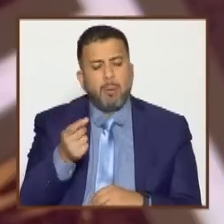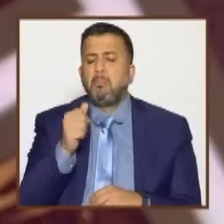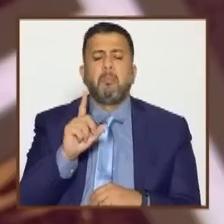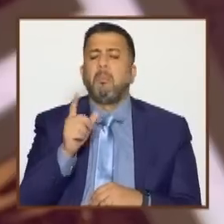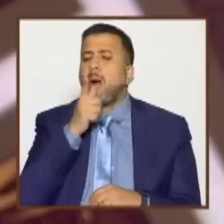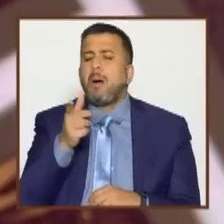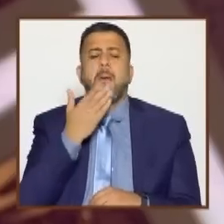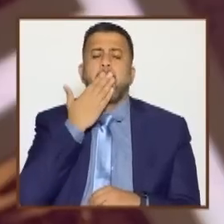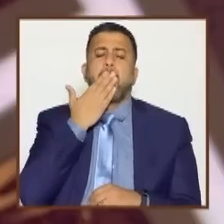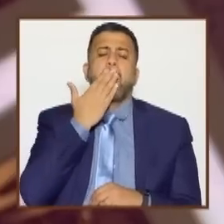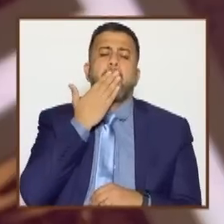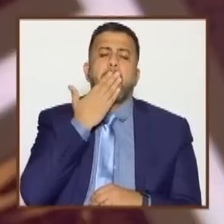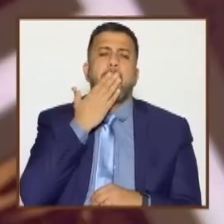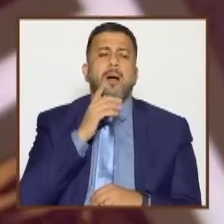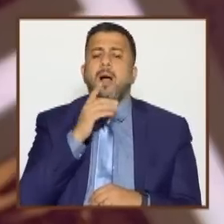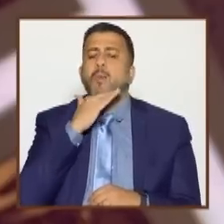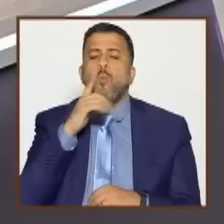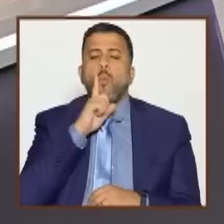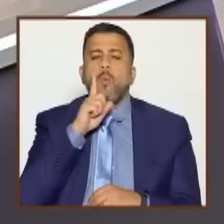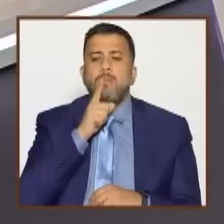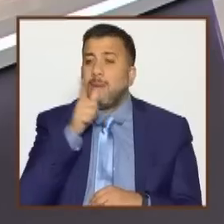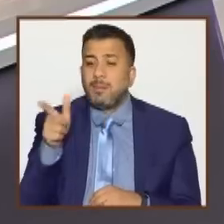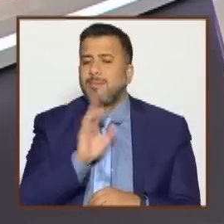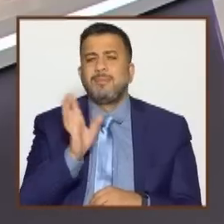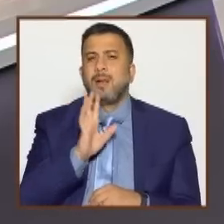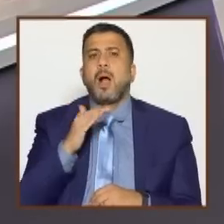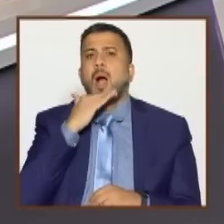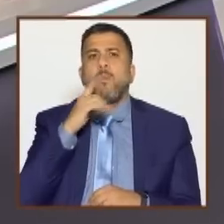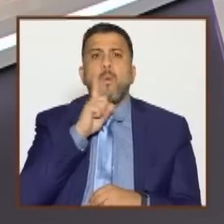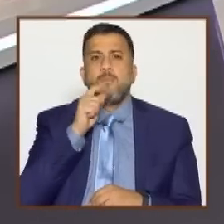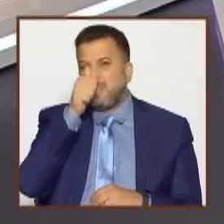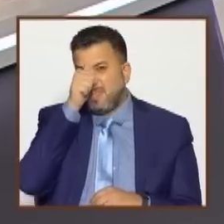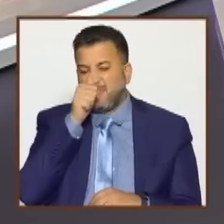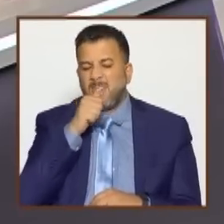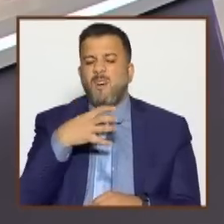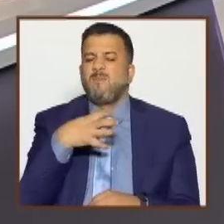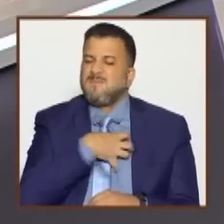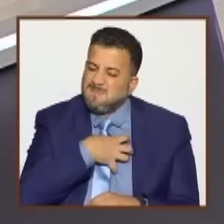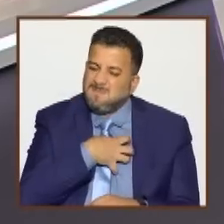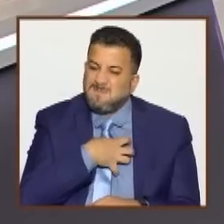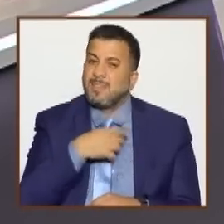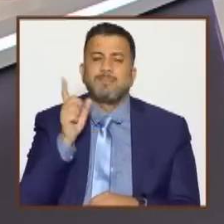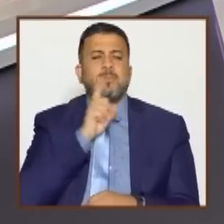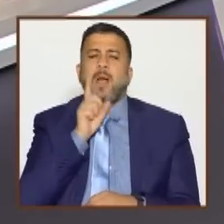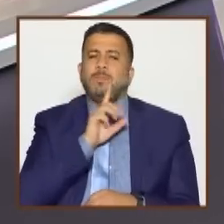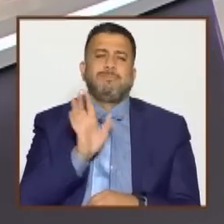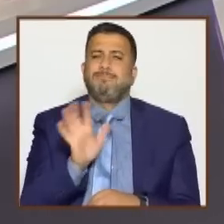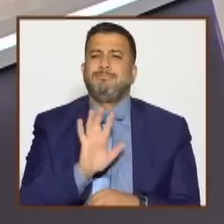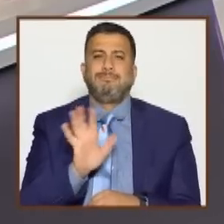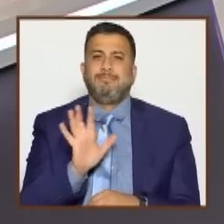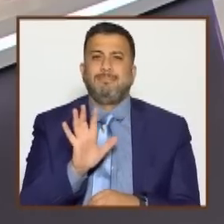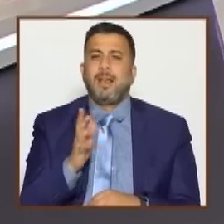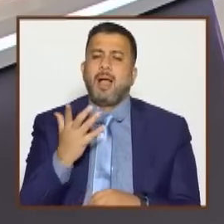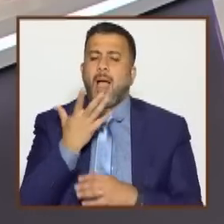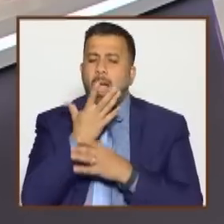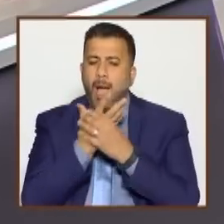ولا يذكرون السعر الحقيقي خشية أن يدخل على الوالدين يعني شيء من الضيق والحزن، لأنهم أتوا